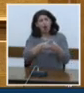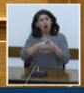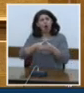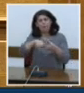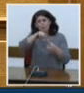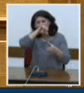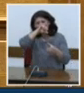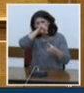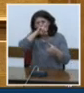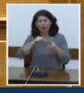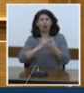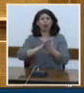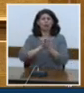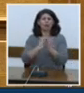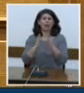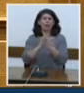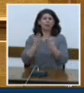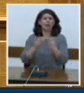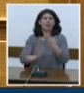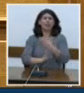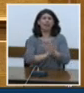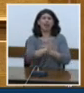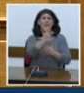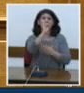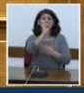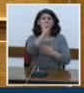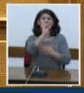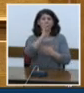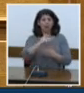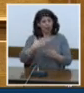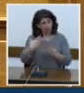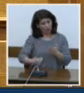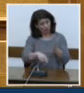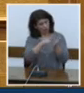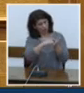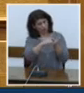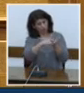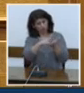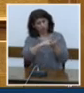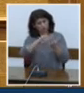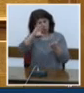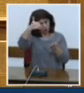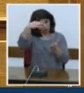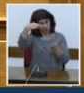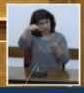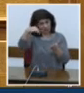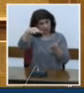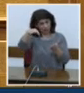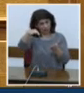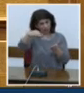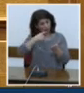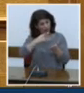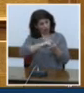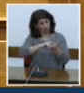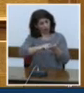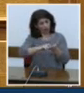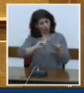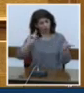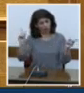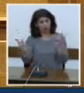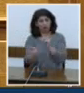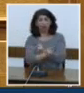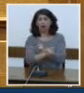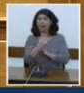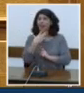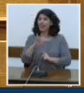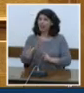που στο πρωτοσέλιδο του, στο κύριο άρθρο του, υποστηρίζει ακριβώς αντίθετα. Ότι δηλαδή έγραφε η